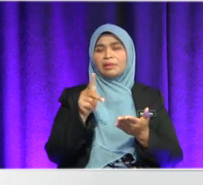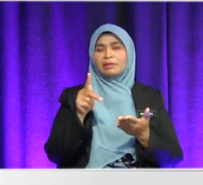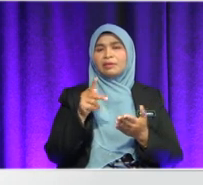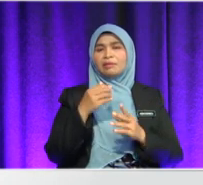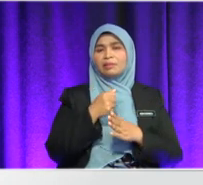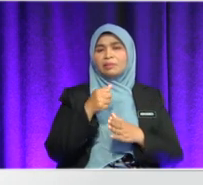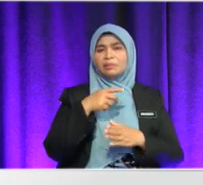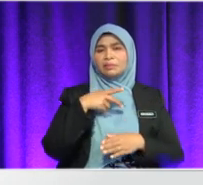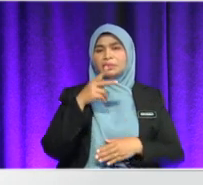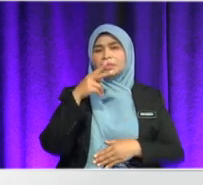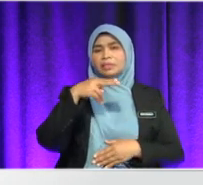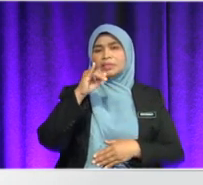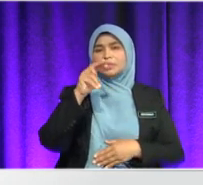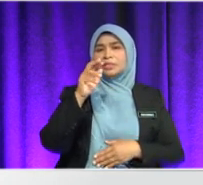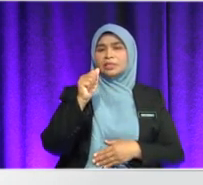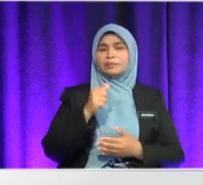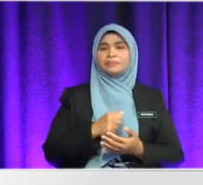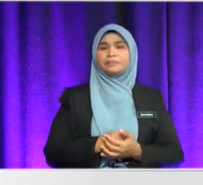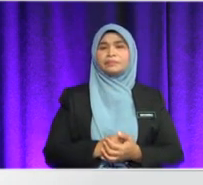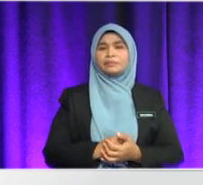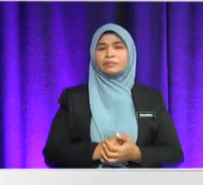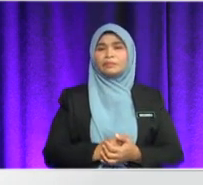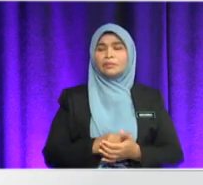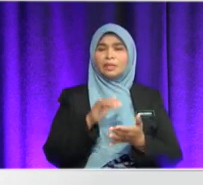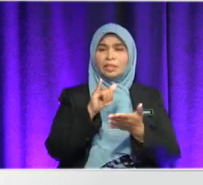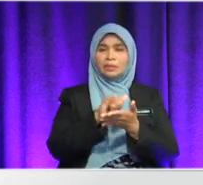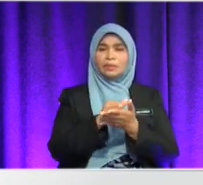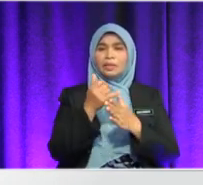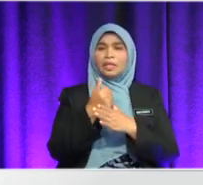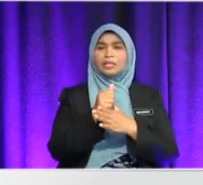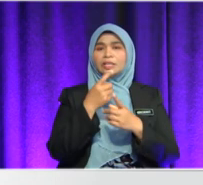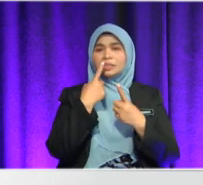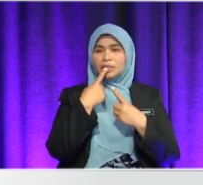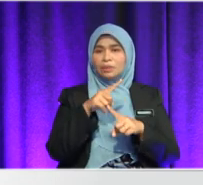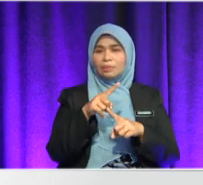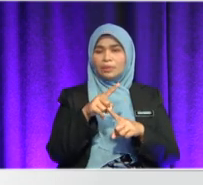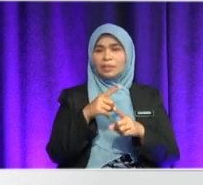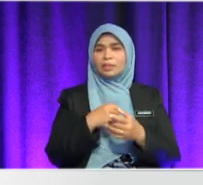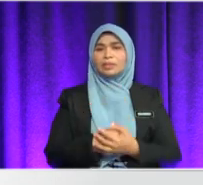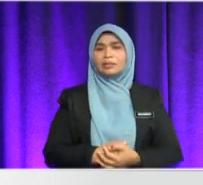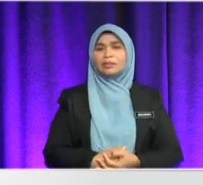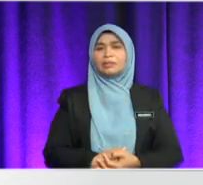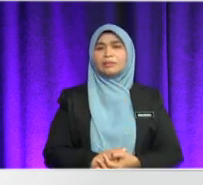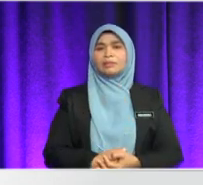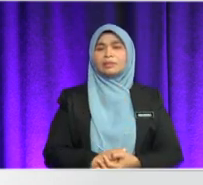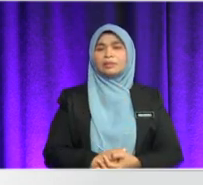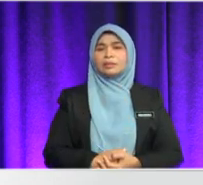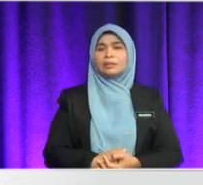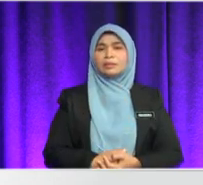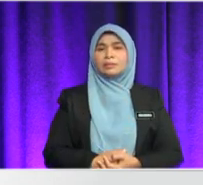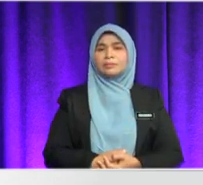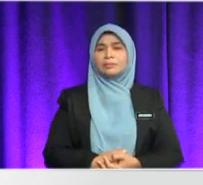sangat-sangat tepat itu adalah antara jawaban yang kalau markah di penumpang dapatlah